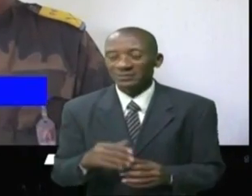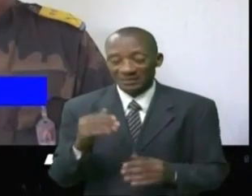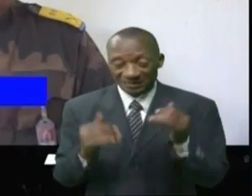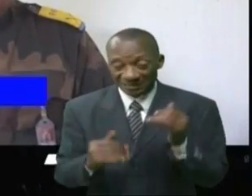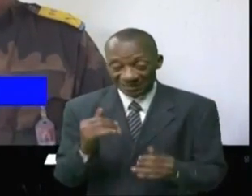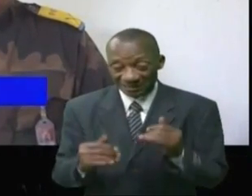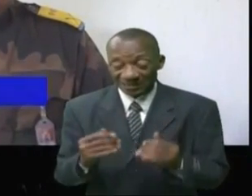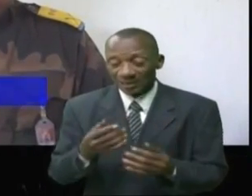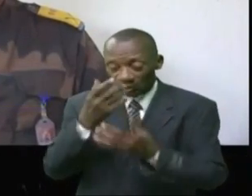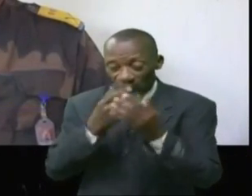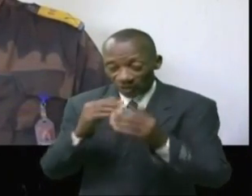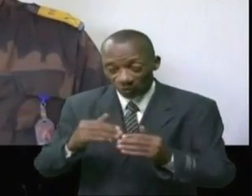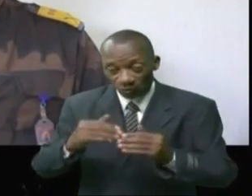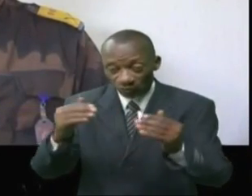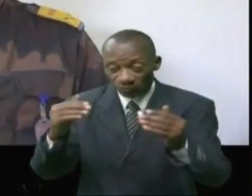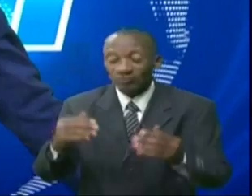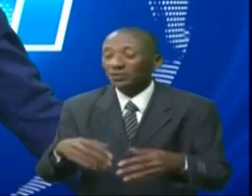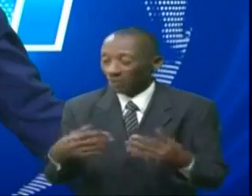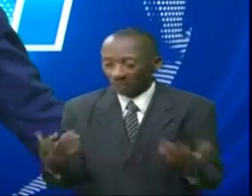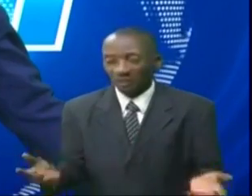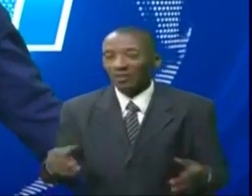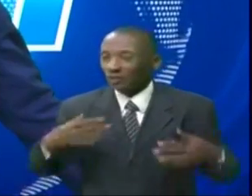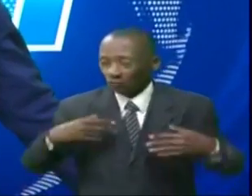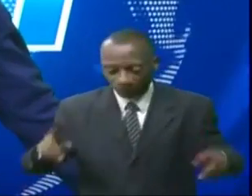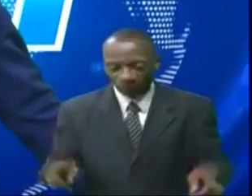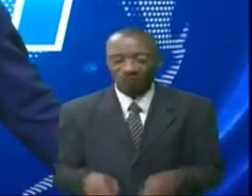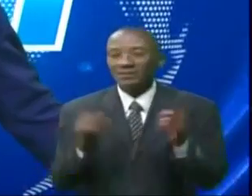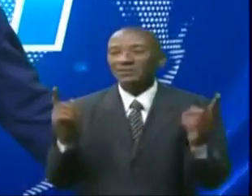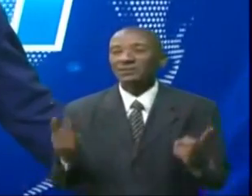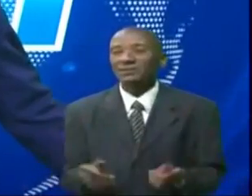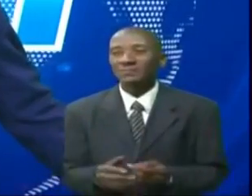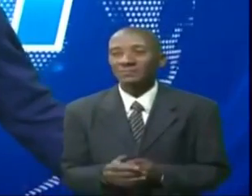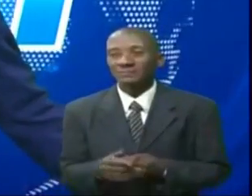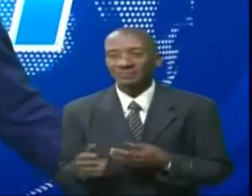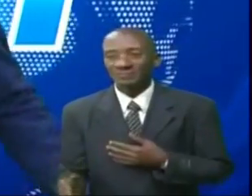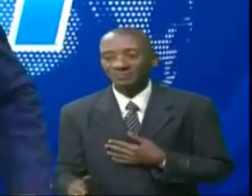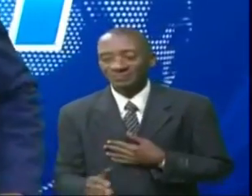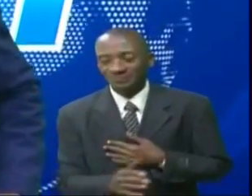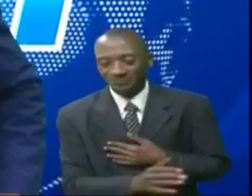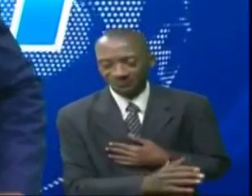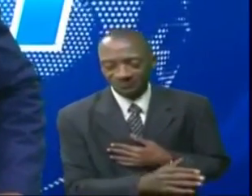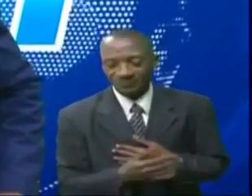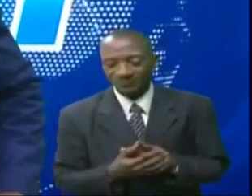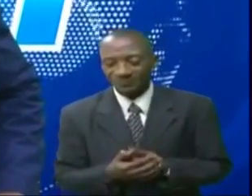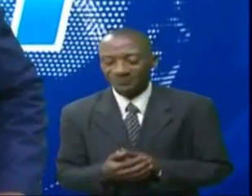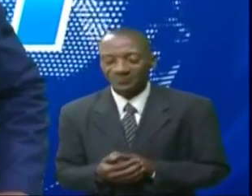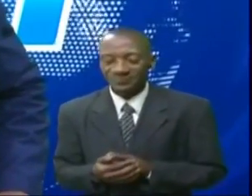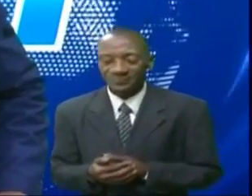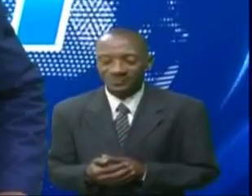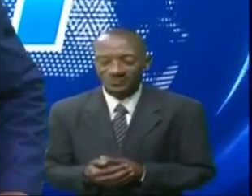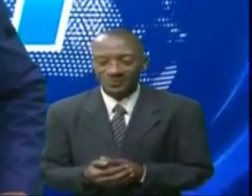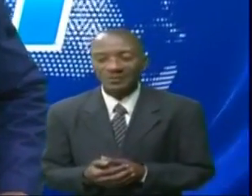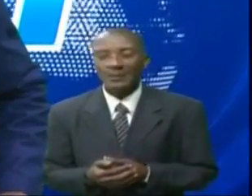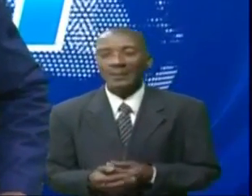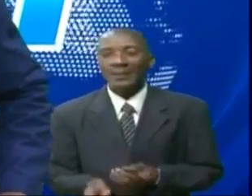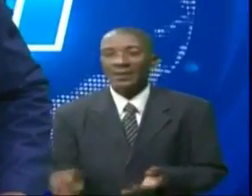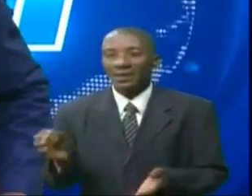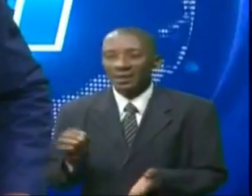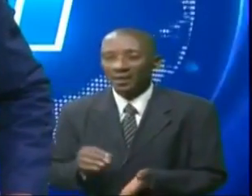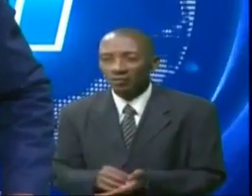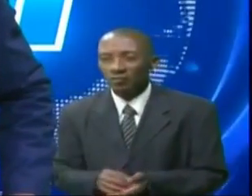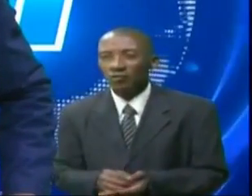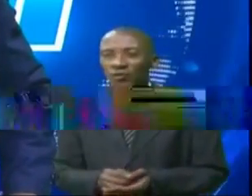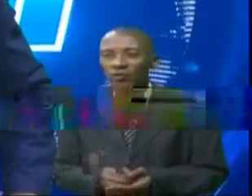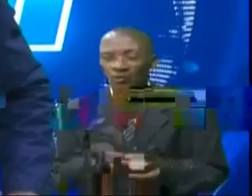le 1er octobre 2023. Le coup de marteau a de nouveau retenti à l'Assemblée provinciale du Haut-Touélé. Le